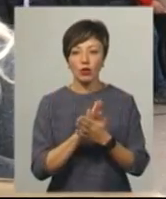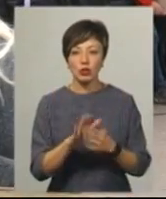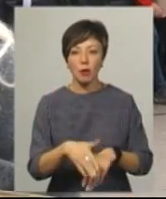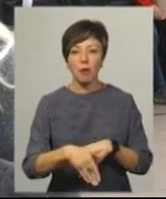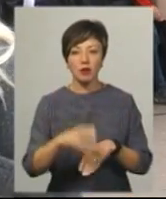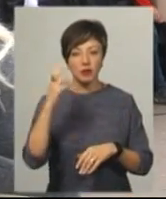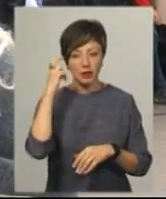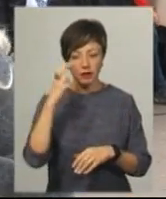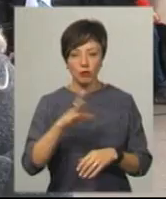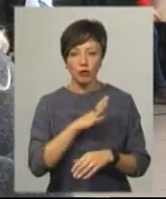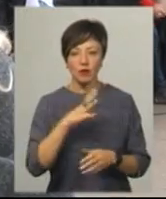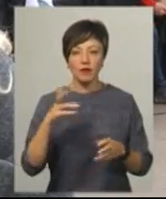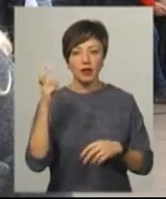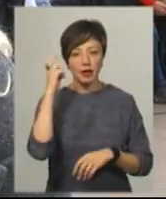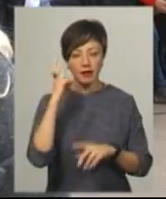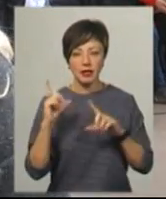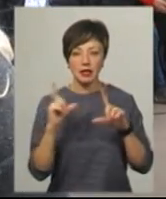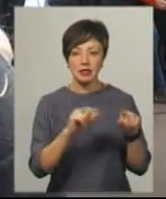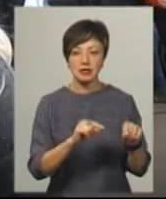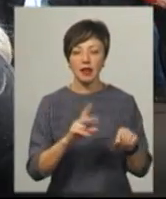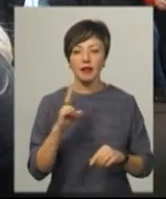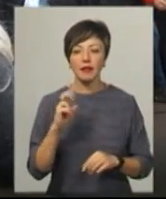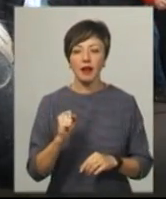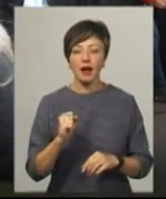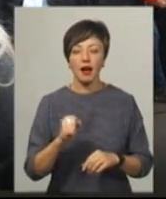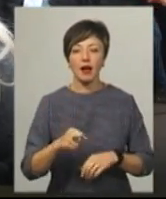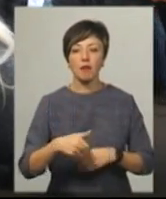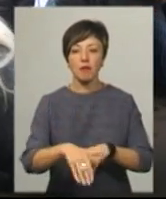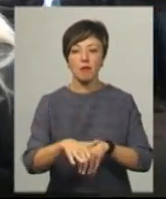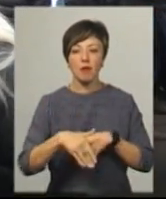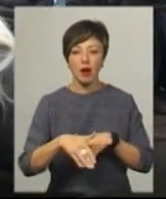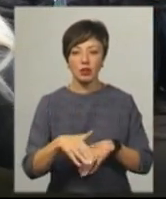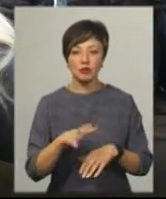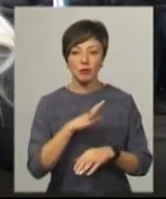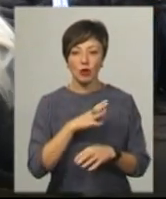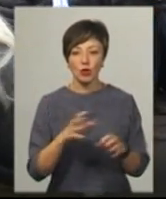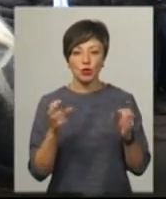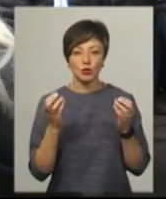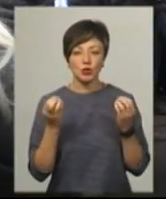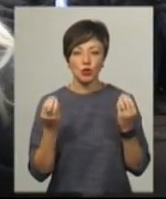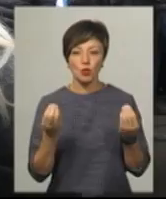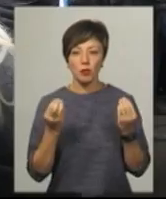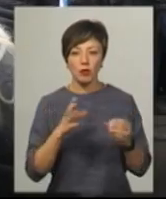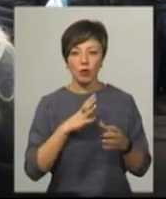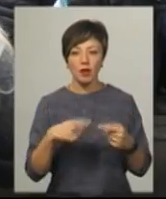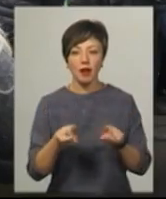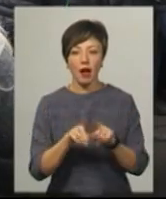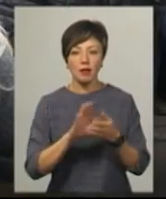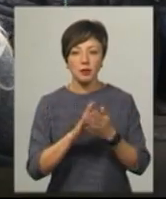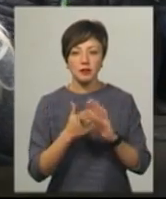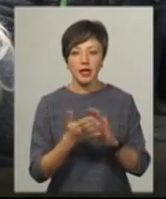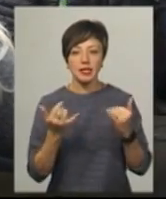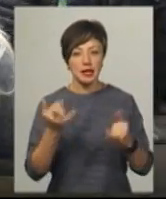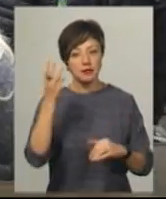столицю. Були в Києві, також їздили на екологічний марш. Було дуже супер. Така атмосфера. І